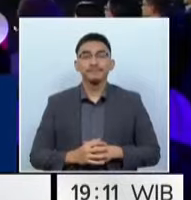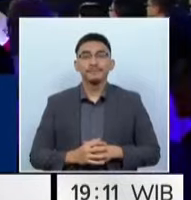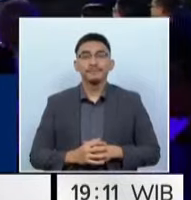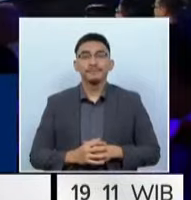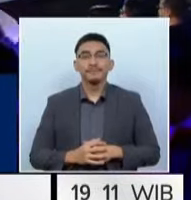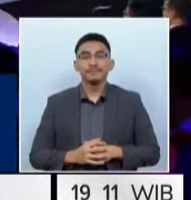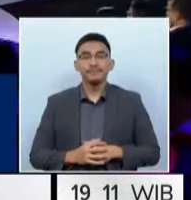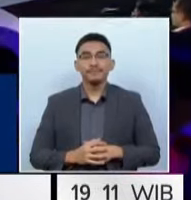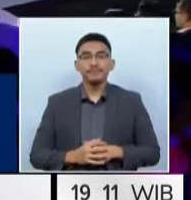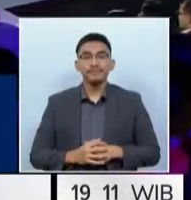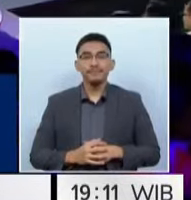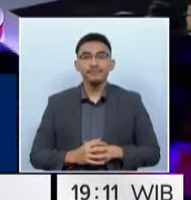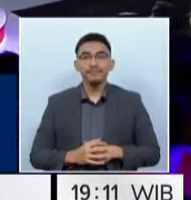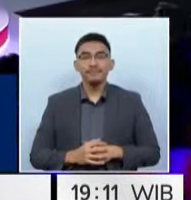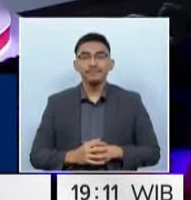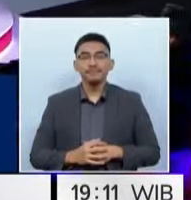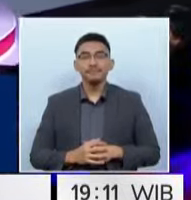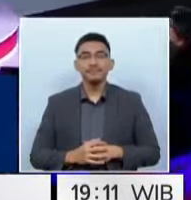persilakan